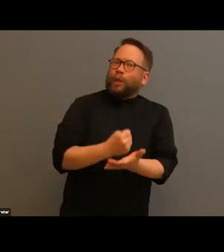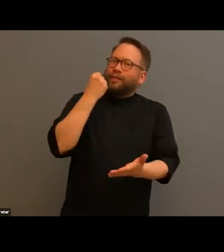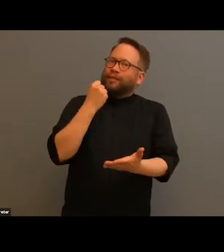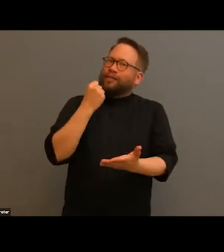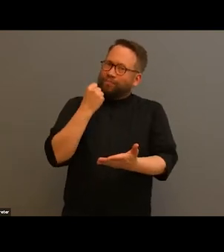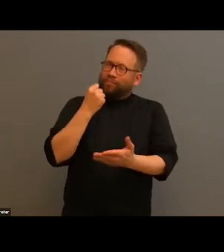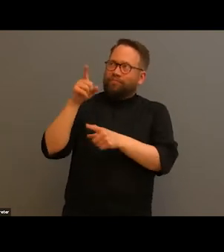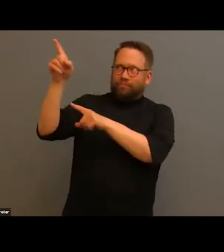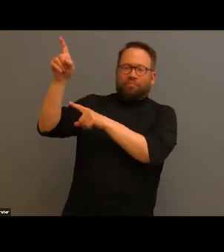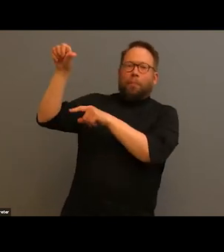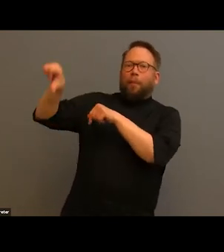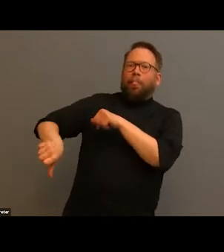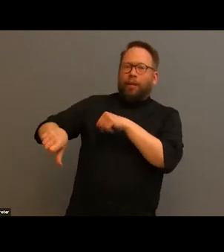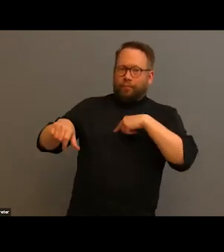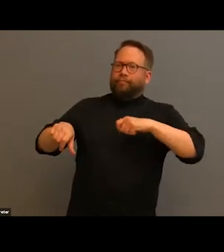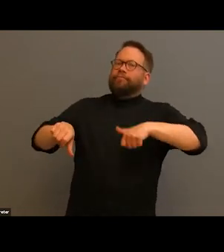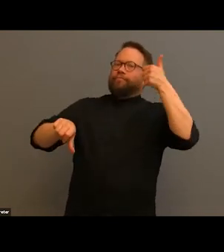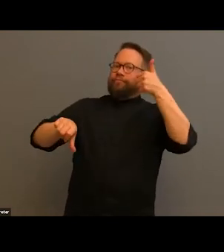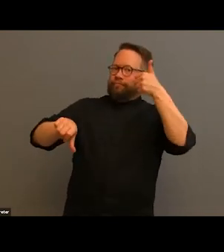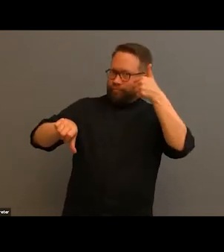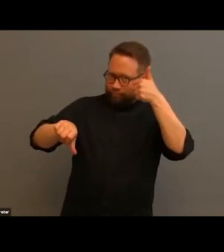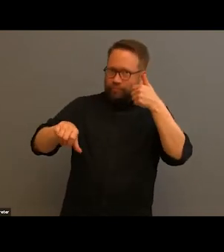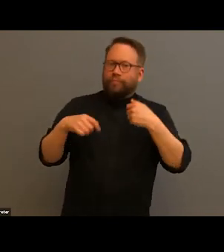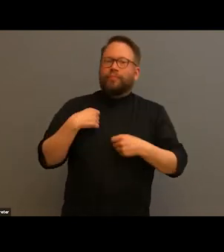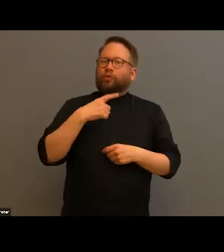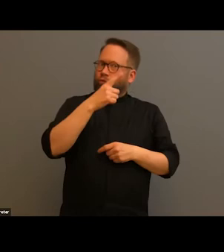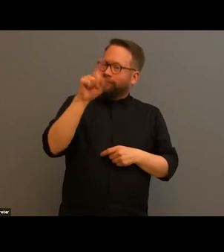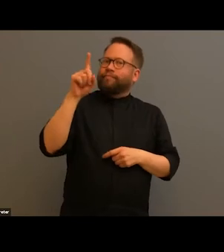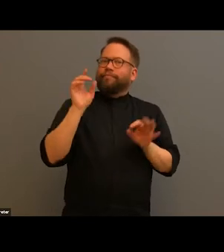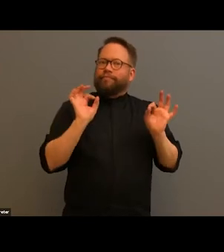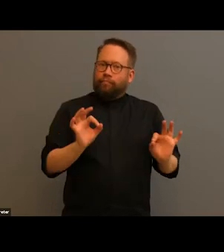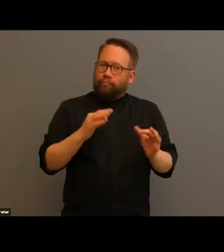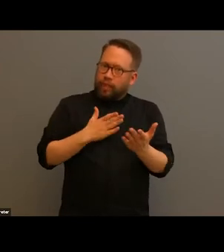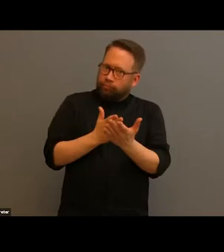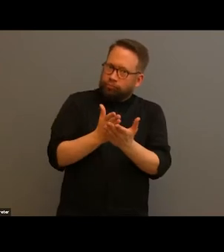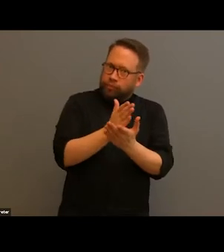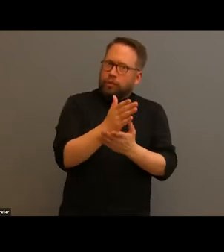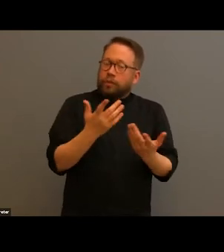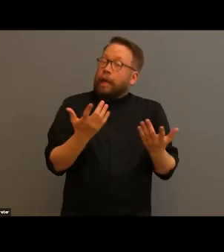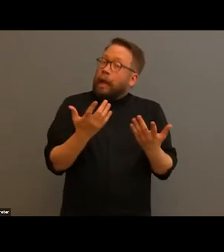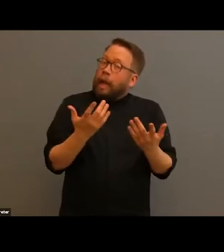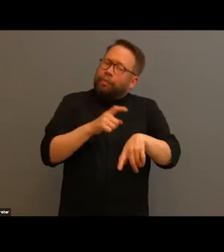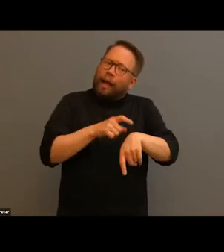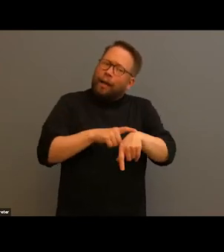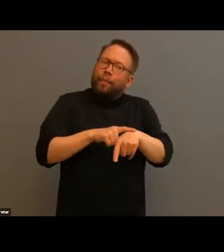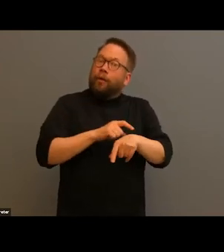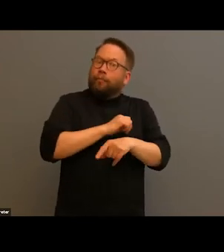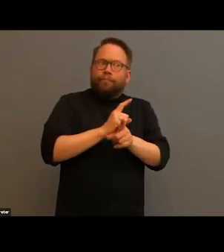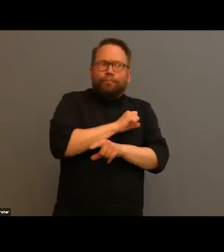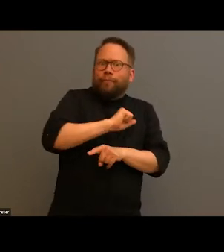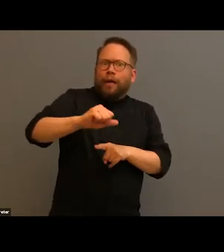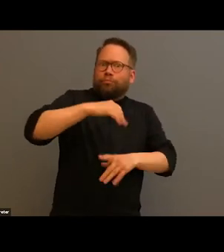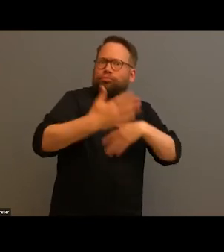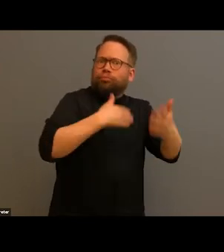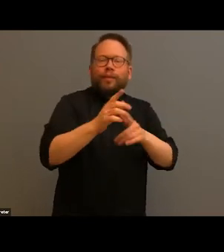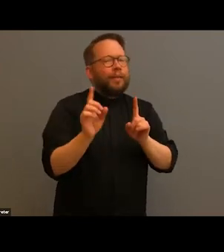Och då blev det ju bättre fart. Men det tog väldigt lång tid då också, men då fick vi ändring på det i alla fall. Så bygg ordentligt från början så blir det nog mycket